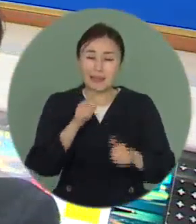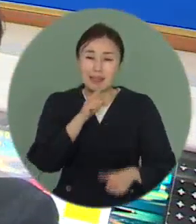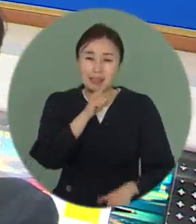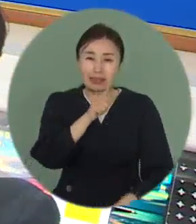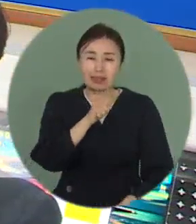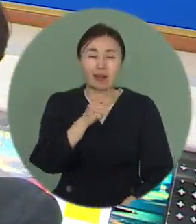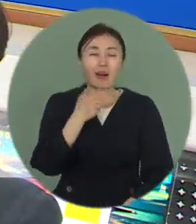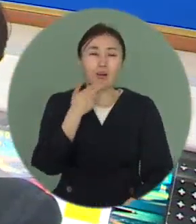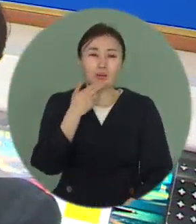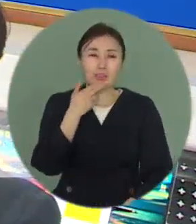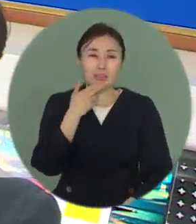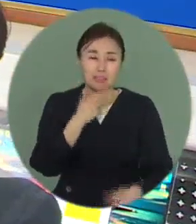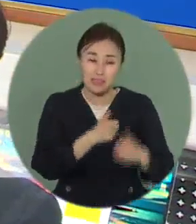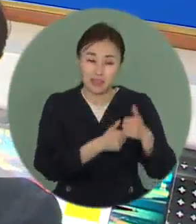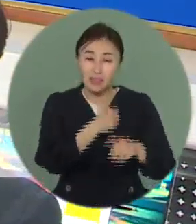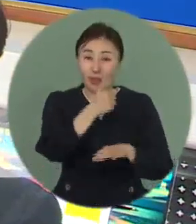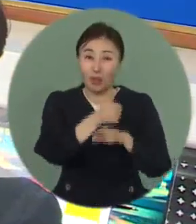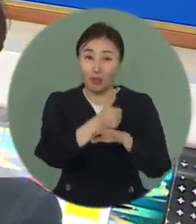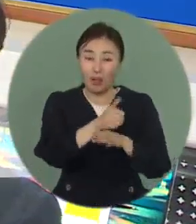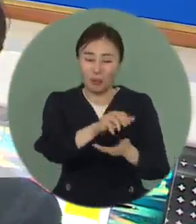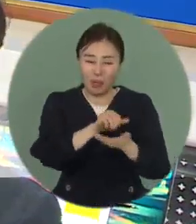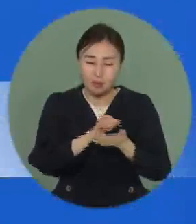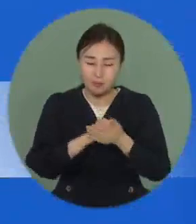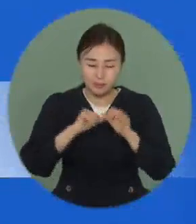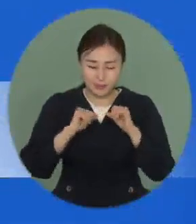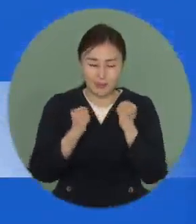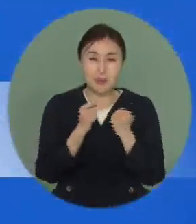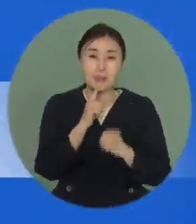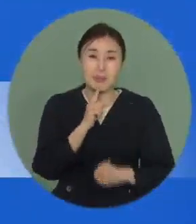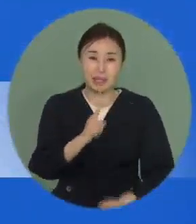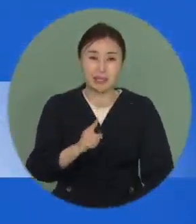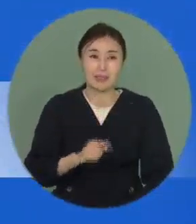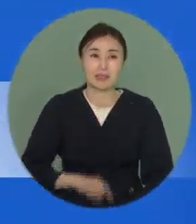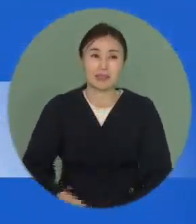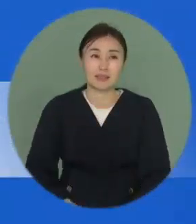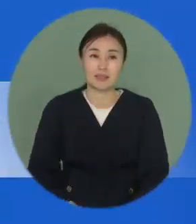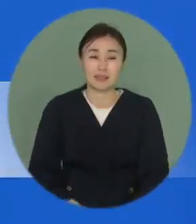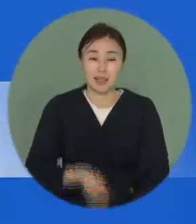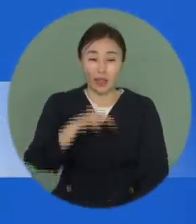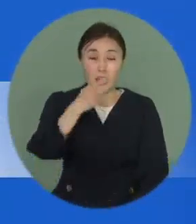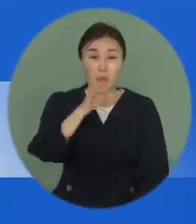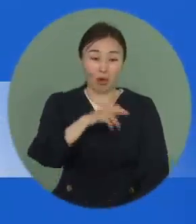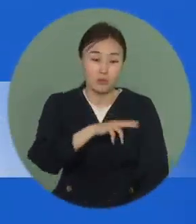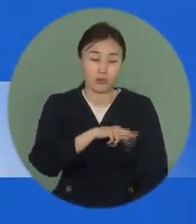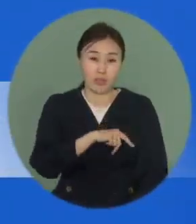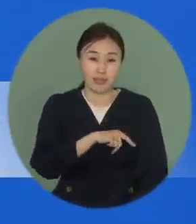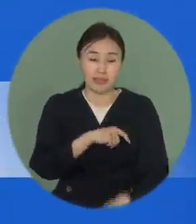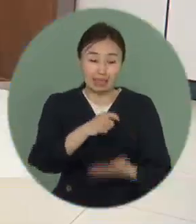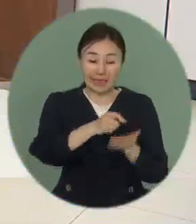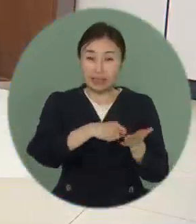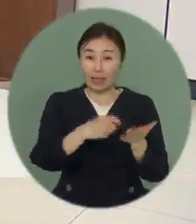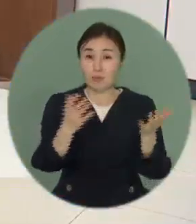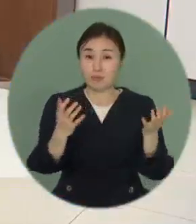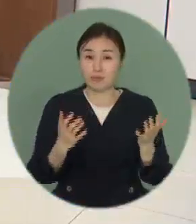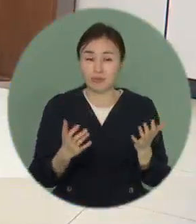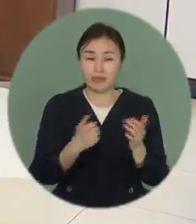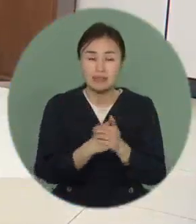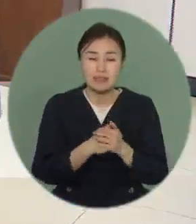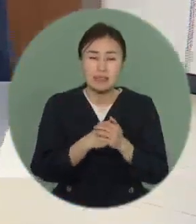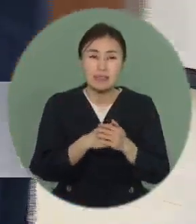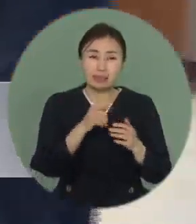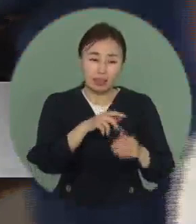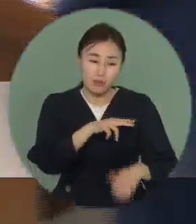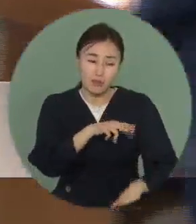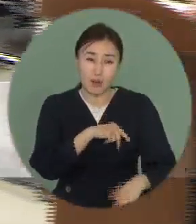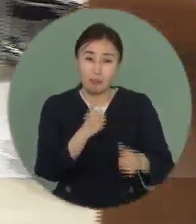경선 결과를 수용해 깨끝이 승복하겠다 밝혔습니다 송원 기자회견을고 교